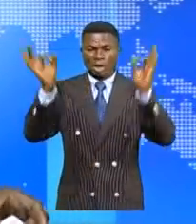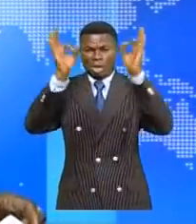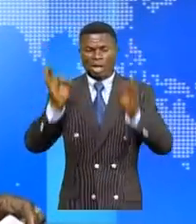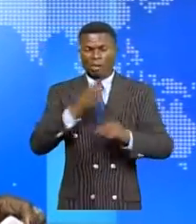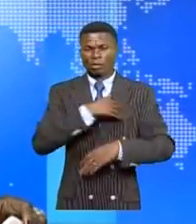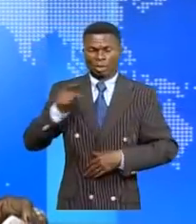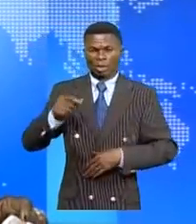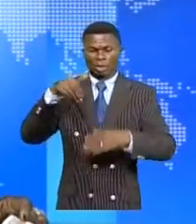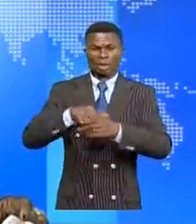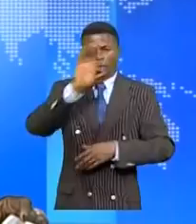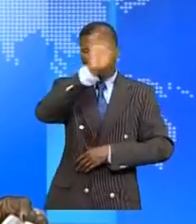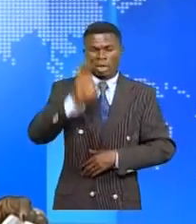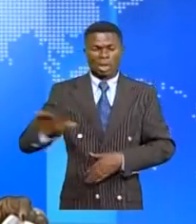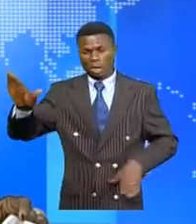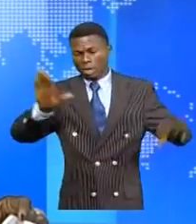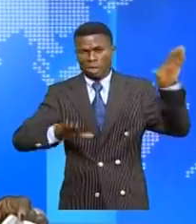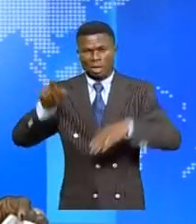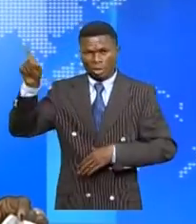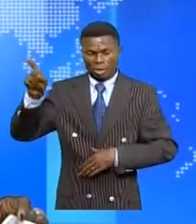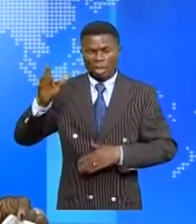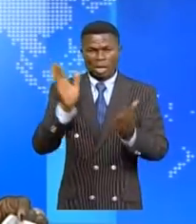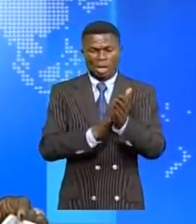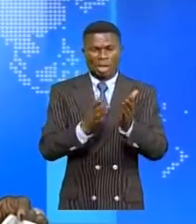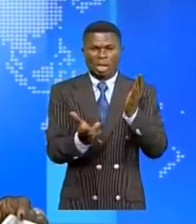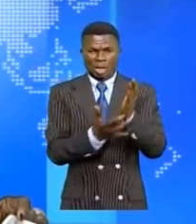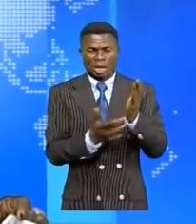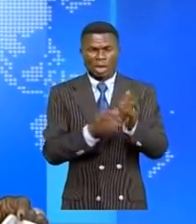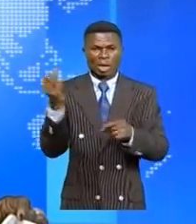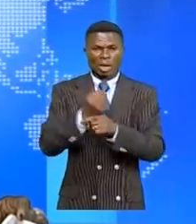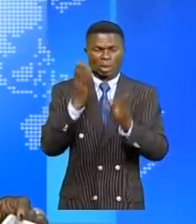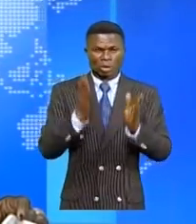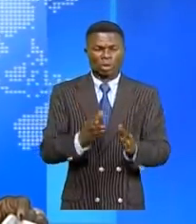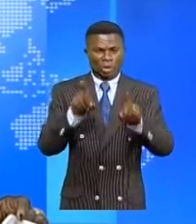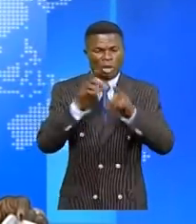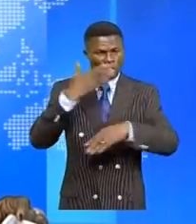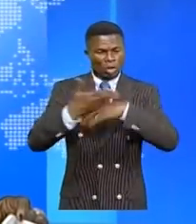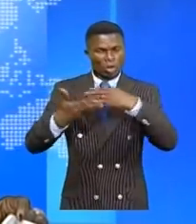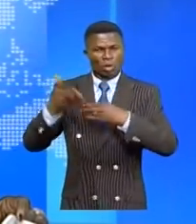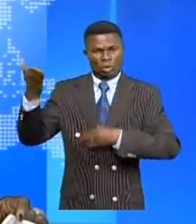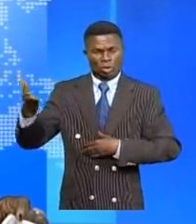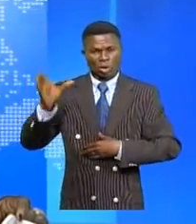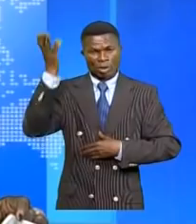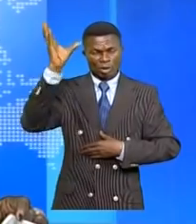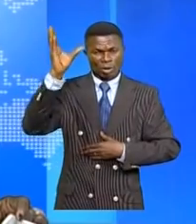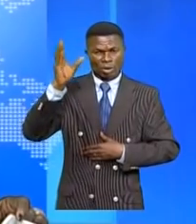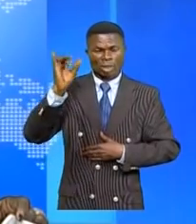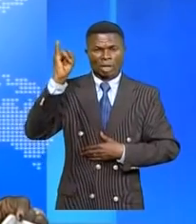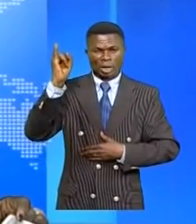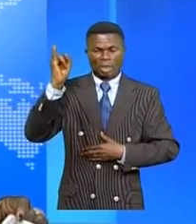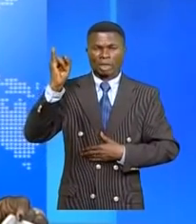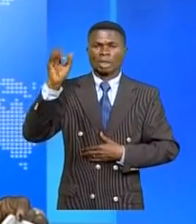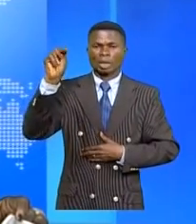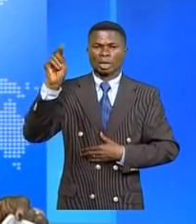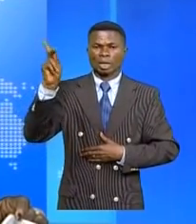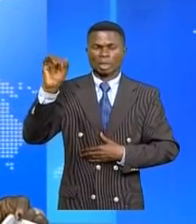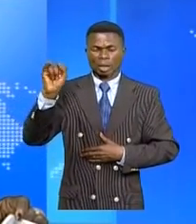nom, située dans la commune de Lancélé. Une école technique et professionnelle sera également construite au village Kiwe pour